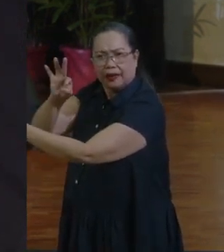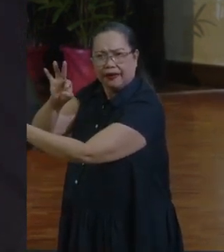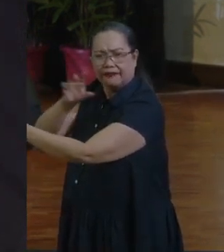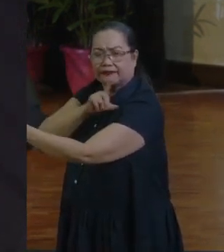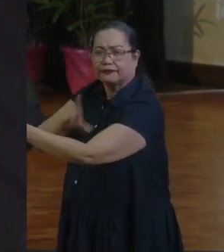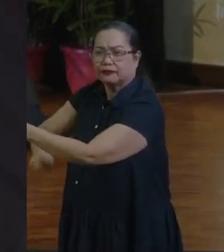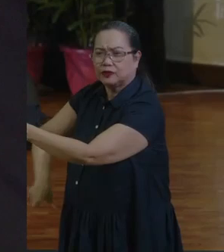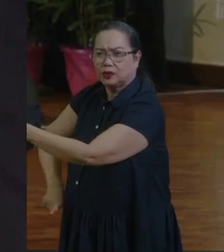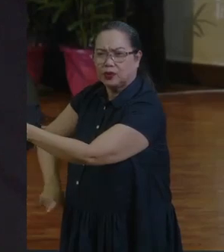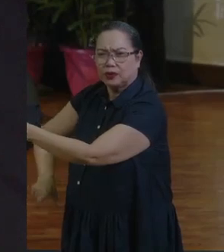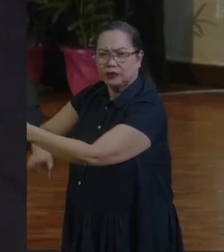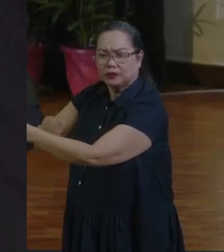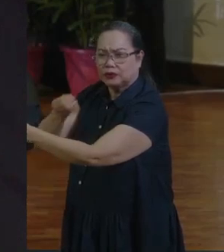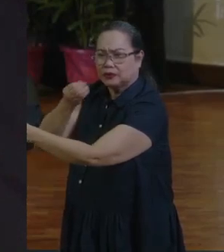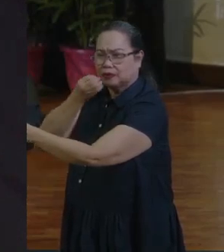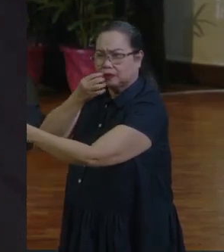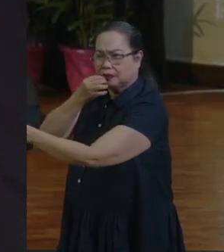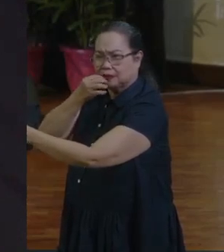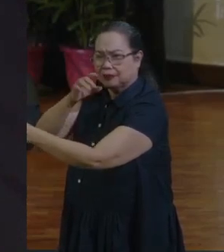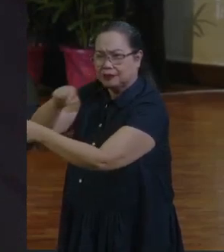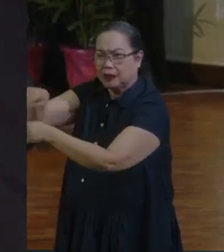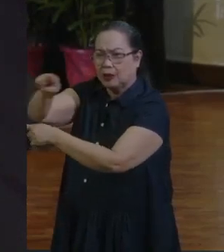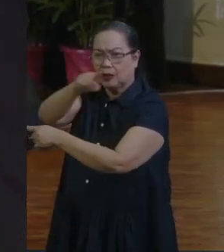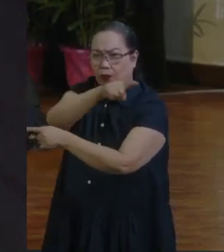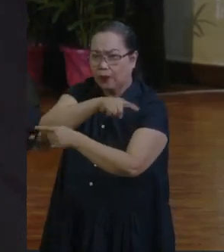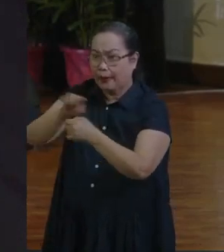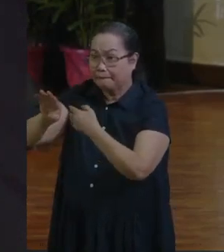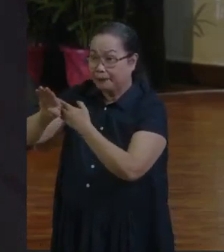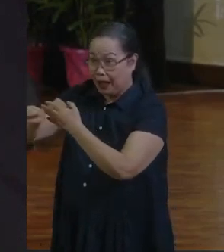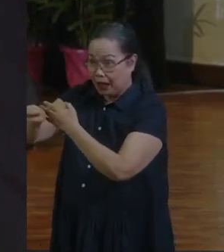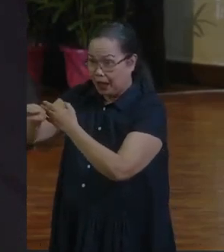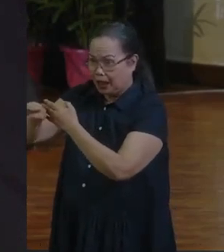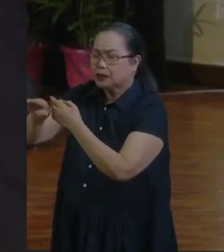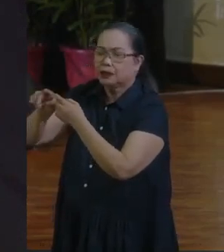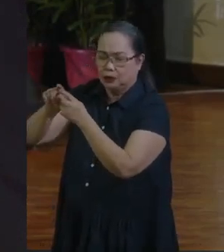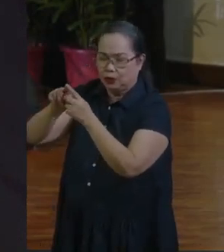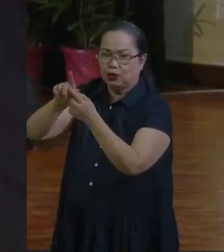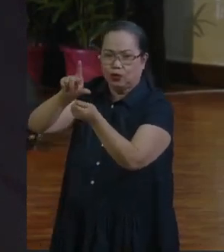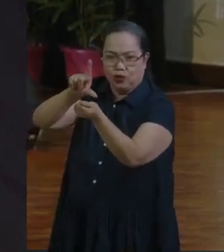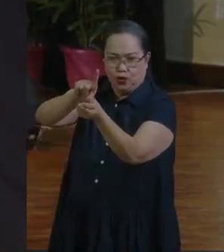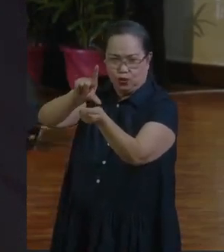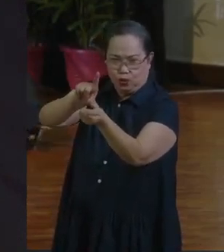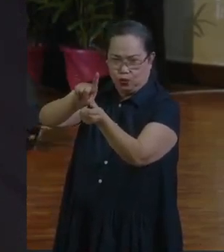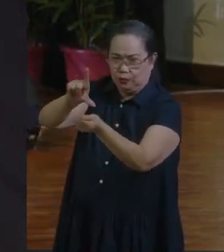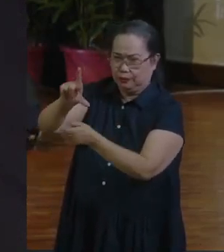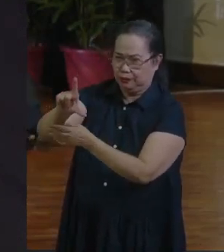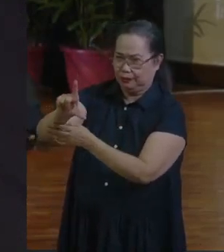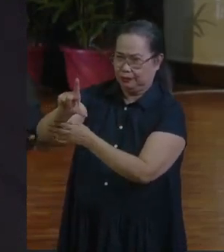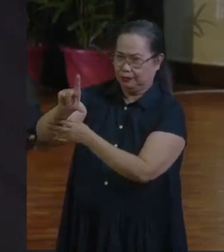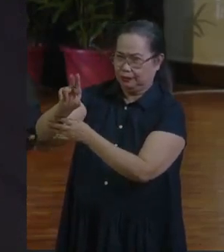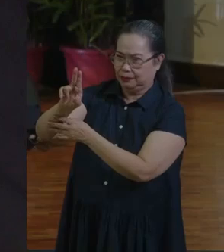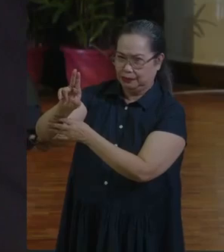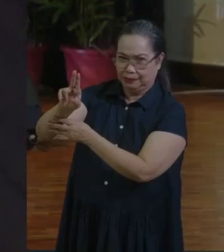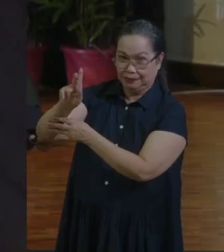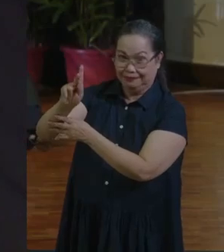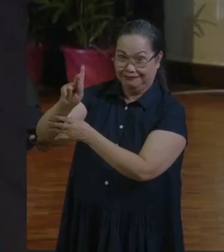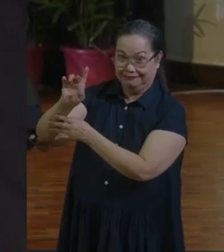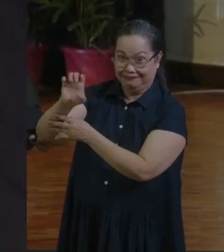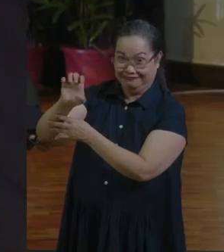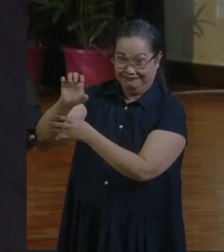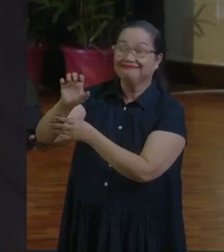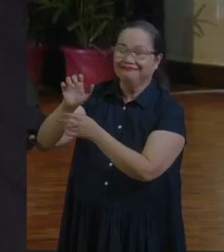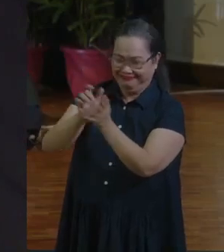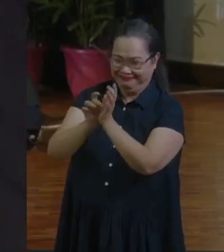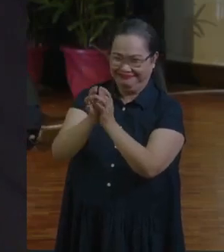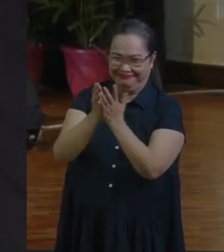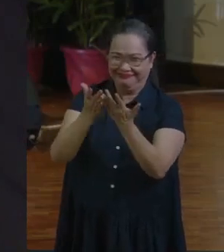po, tayo po ay bumabalik sa Ebanghelyo ayon kay Luke, the Gospel according to Luke. Ang ating tema ay